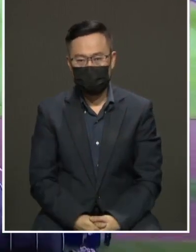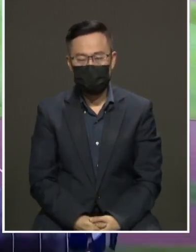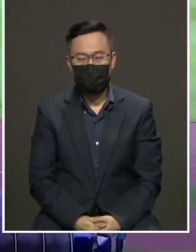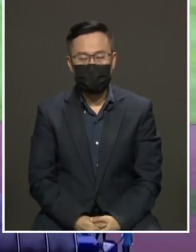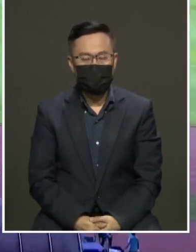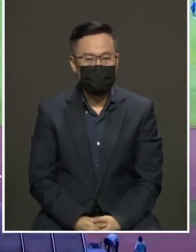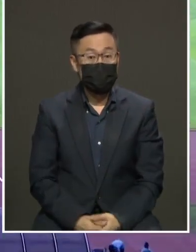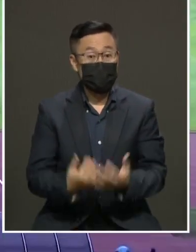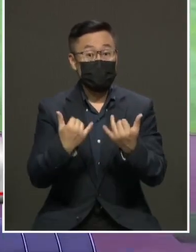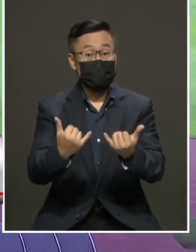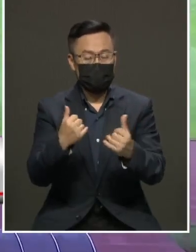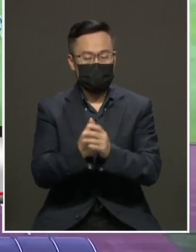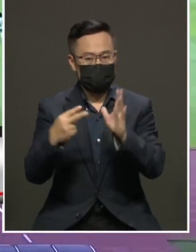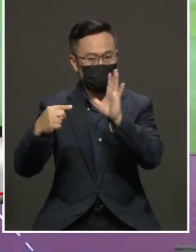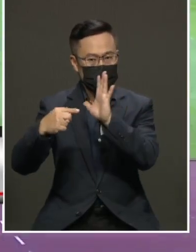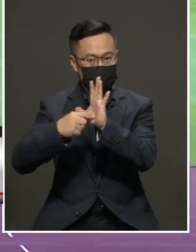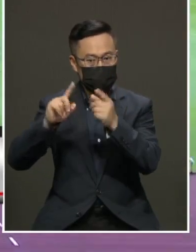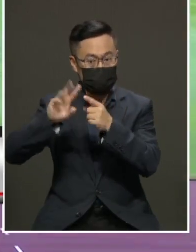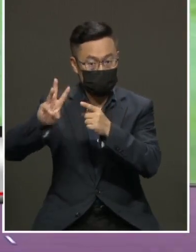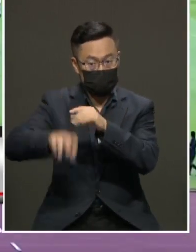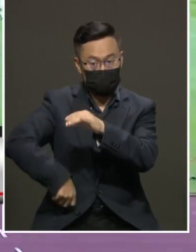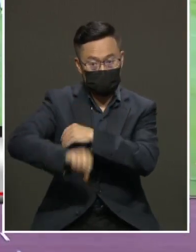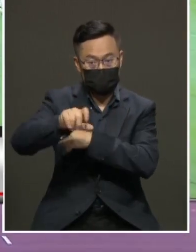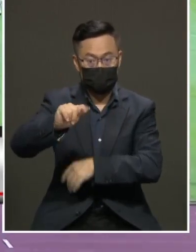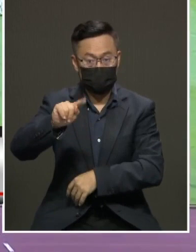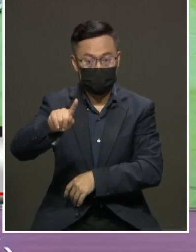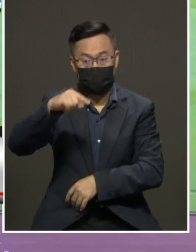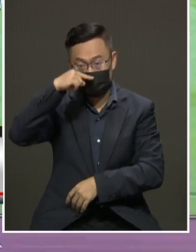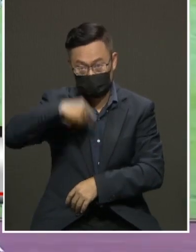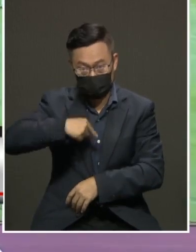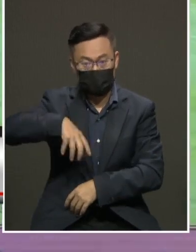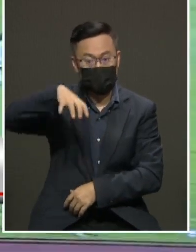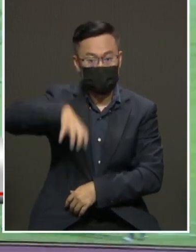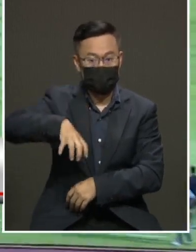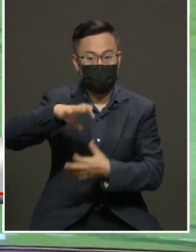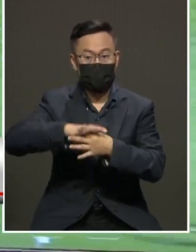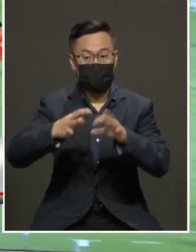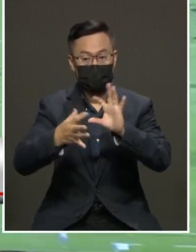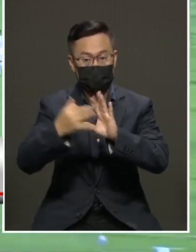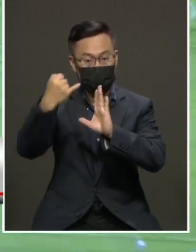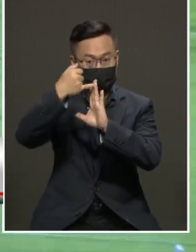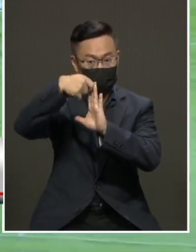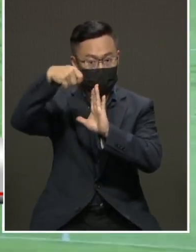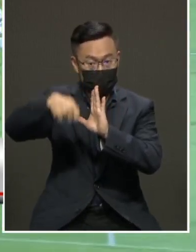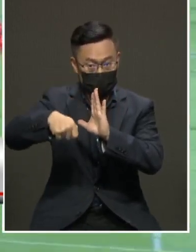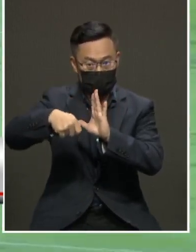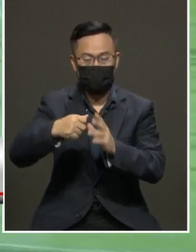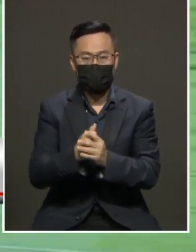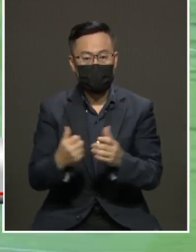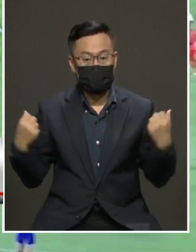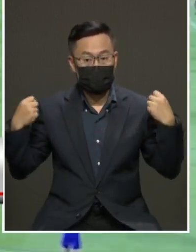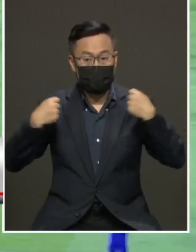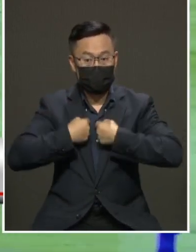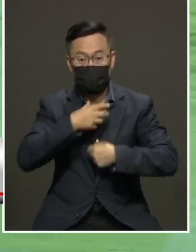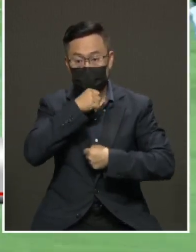เกมการแข่งขันแมตช์เดย์ที่6ของ River Thai League นะคะที่สนามเฉลิมพระเกียรติ80พรรษาค่ะนครราชสีมามาสด้า FC ชุดสีส้ม